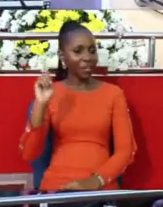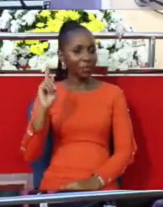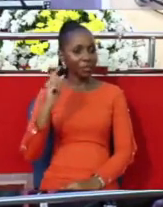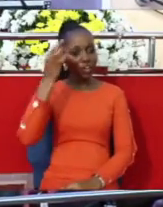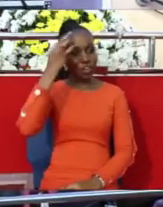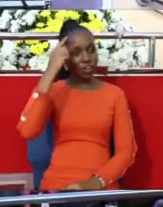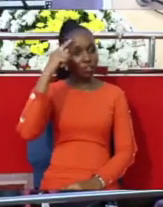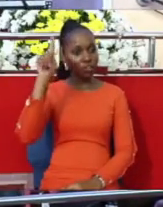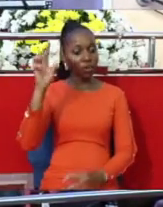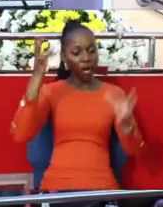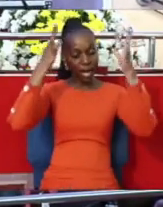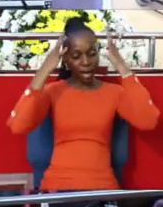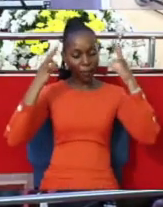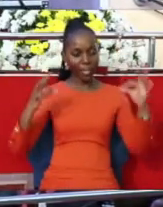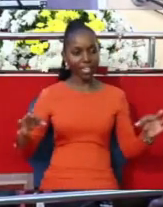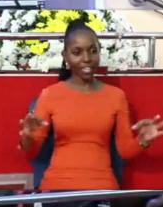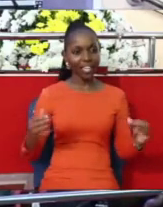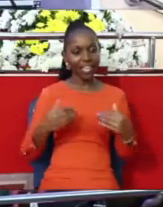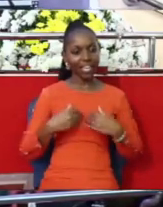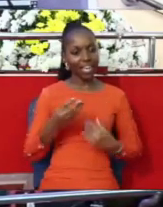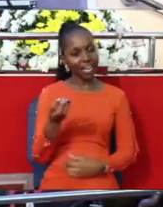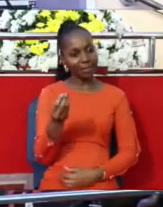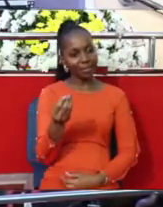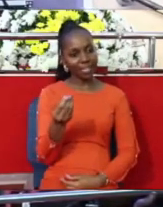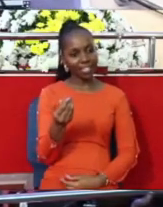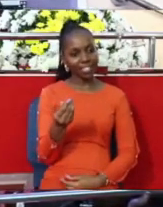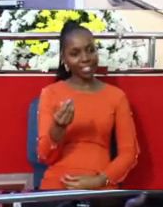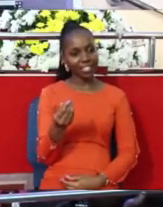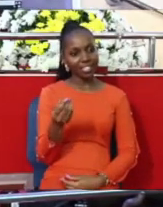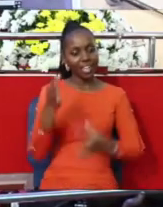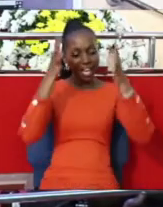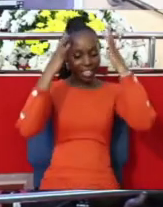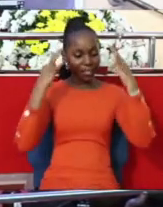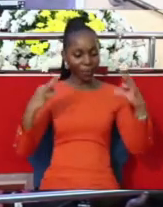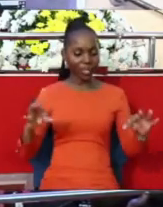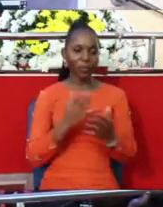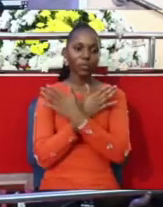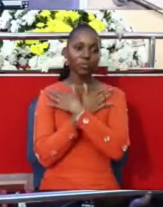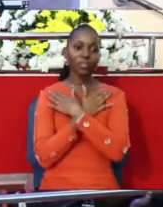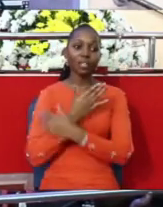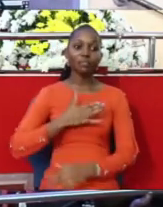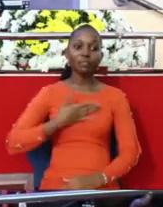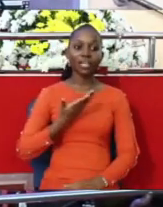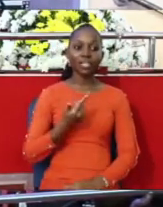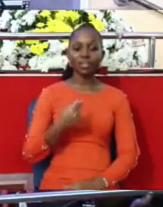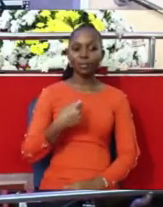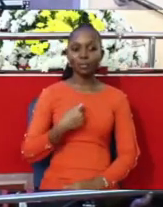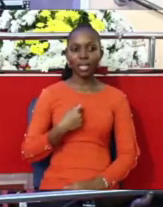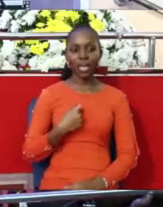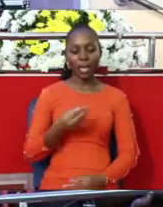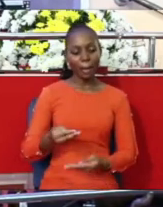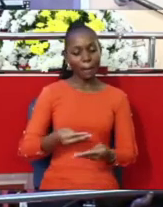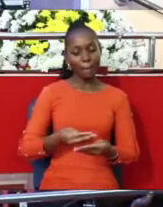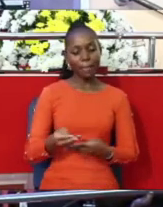tupesa. I had some money. Na hii harusi ilikuwa rafiki yangu. The wedding was for a friend. Nikanunua kasuti kapya. I bought a new